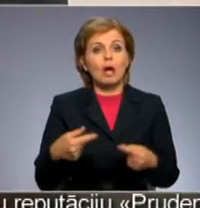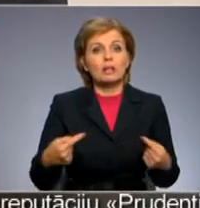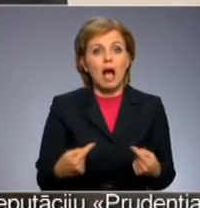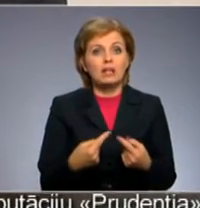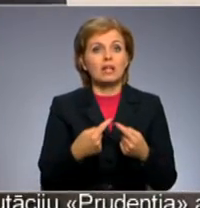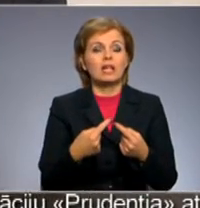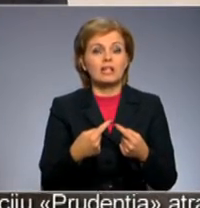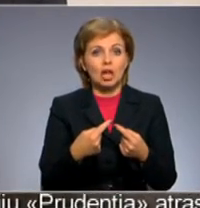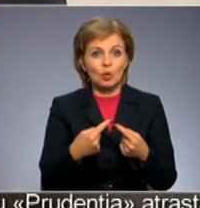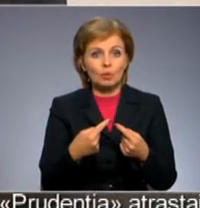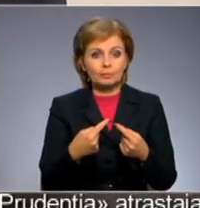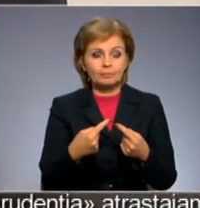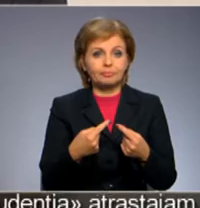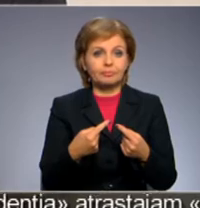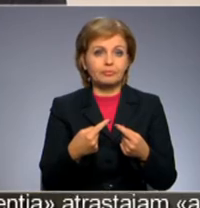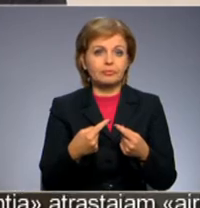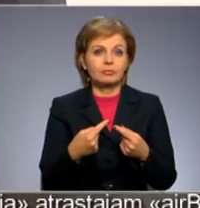attiecīgu